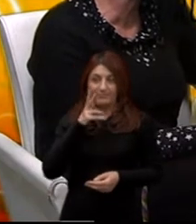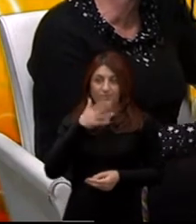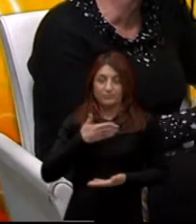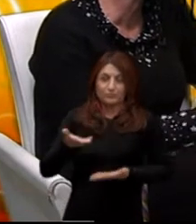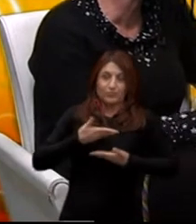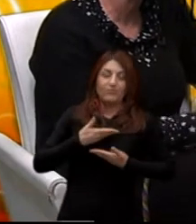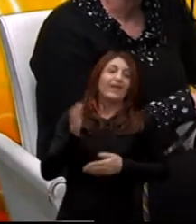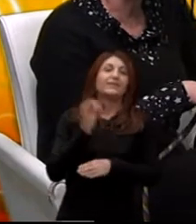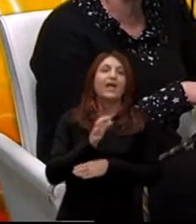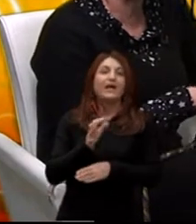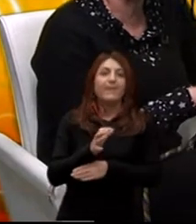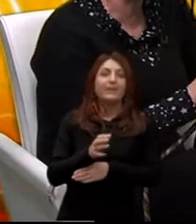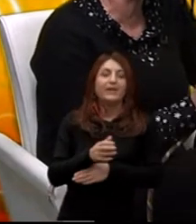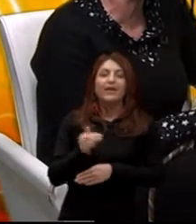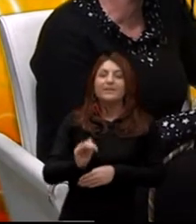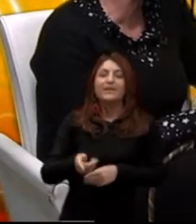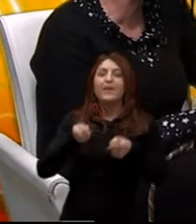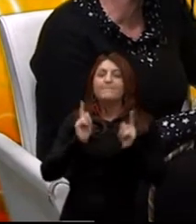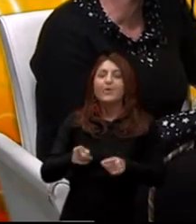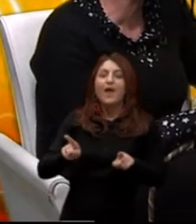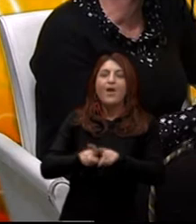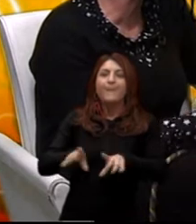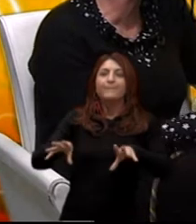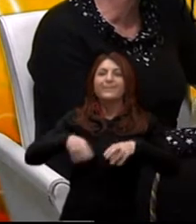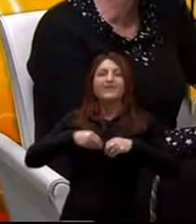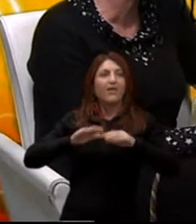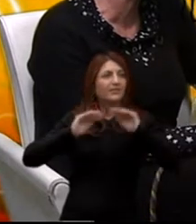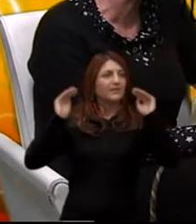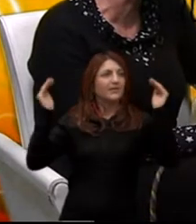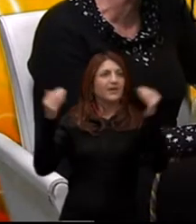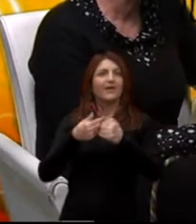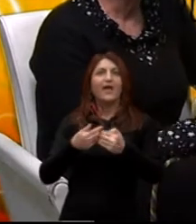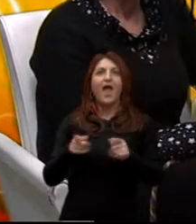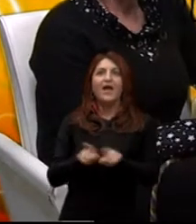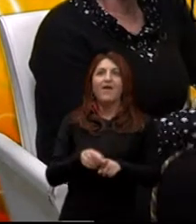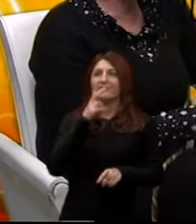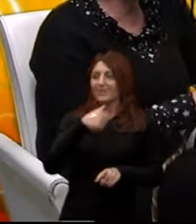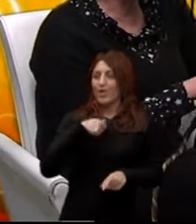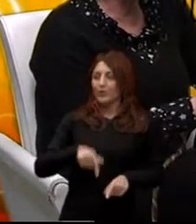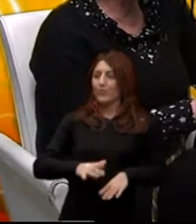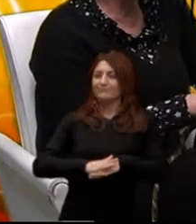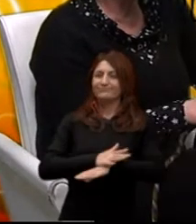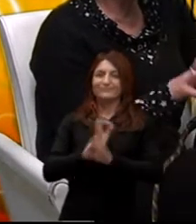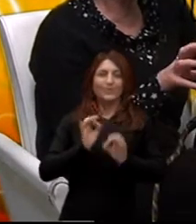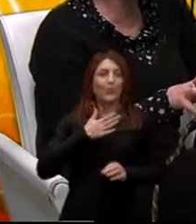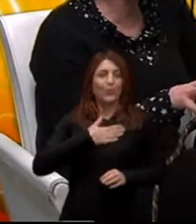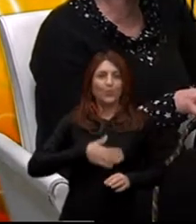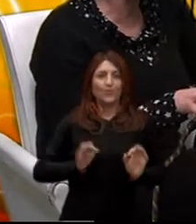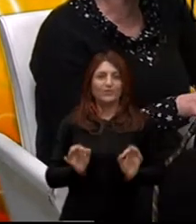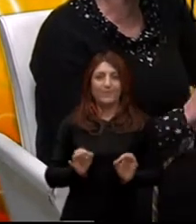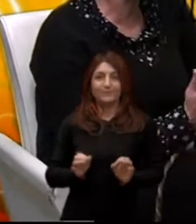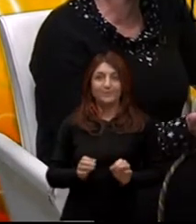odreagiralo na terapiju, prvo mora prihvatiti prostor i u njemu se osjećati ugodno. Naravno, kad dijete vidi